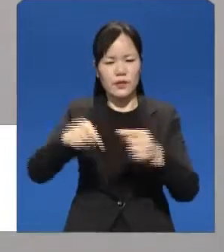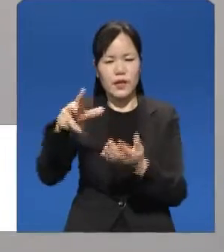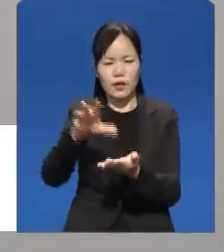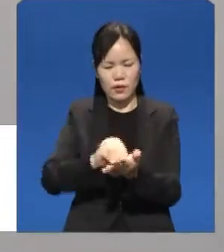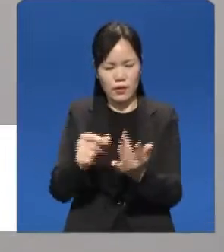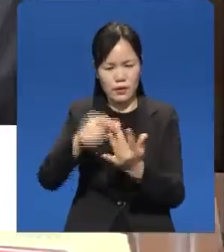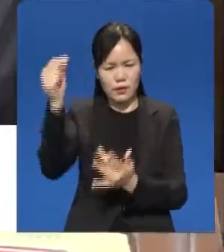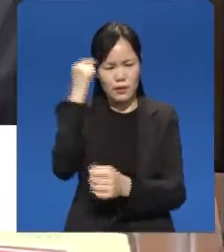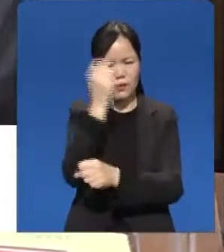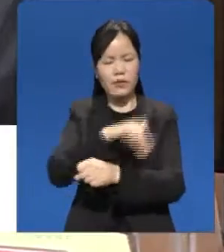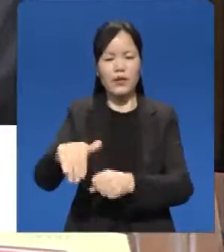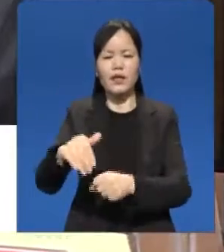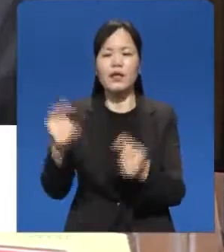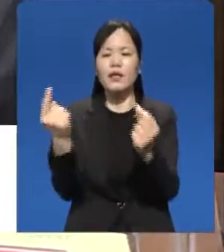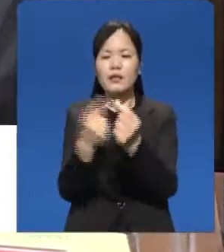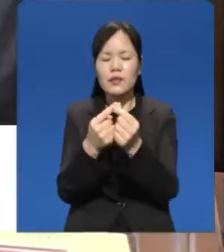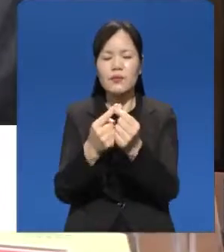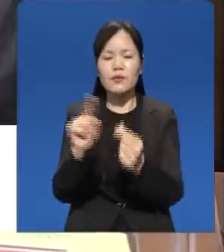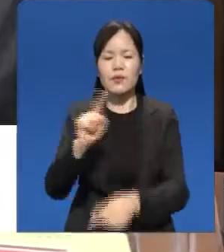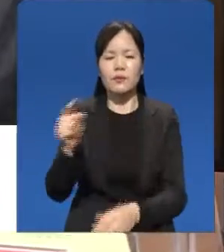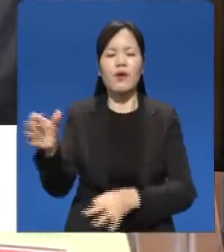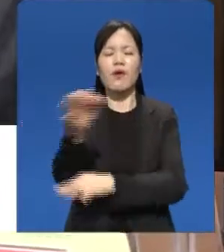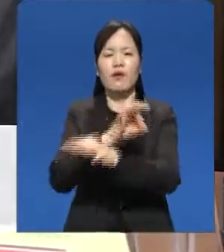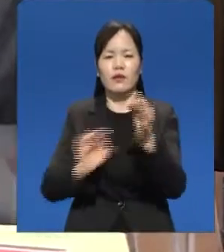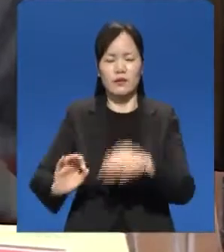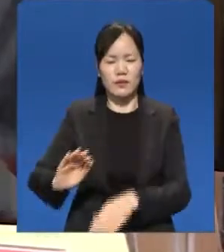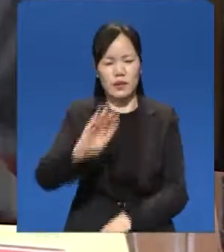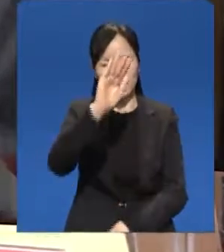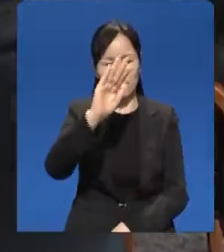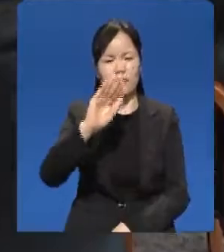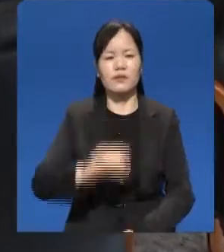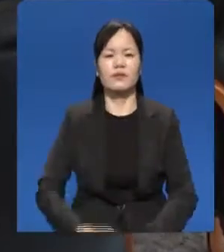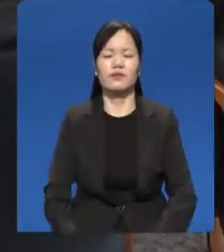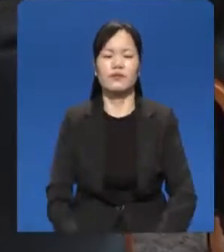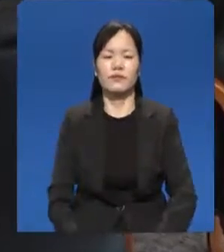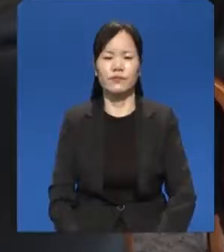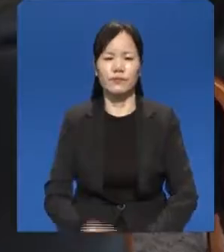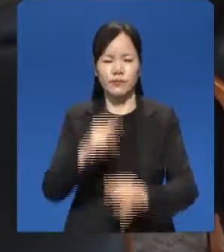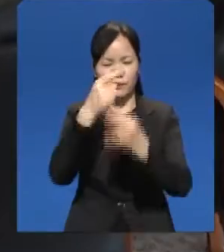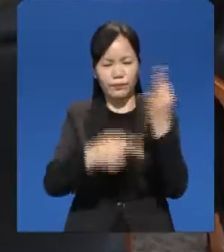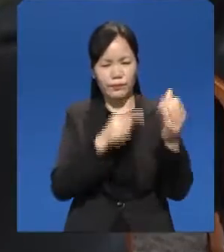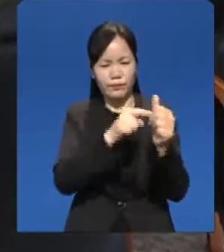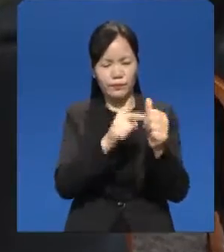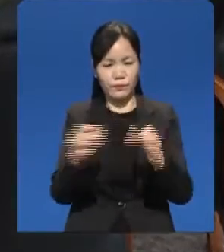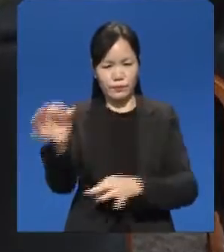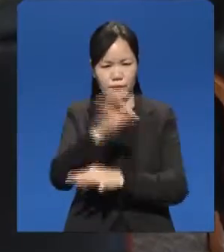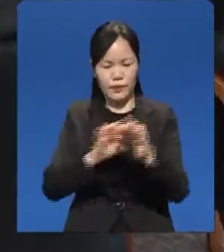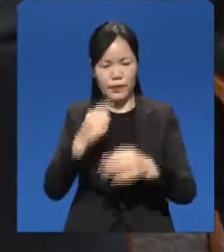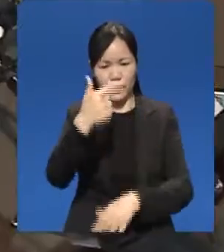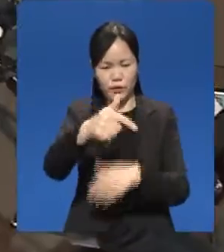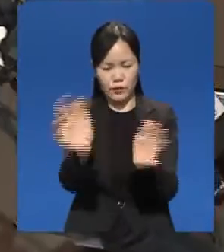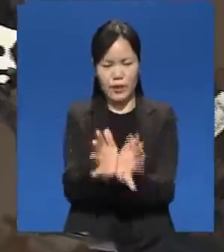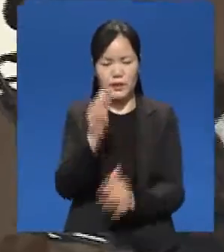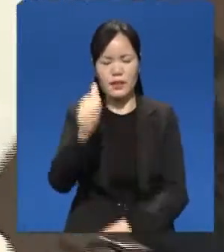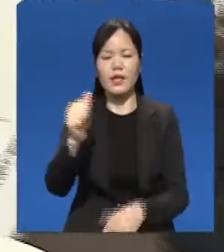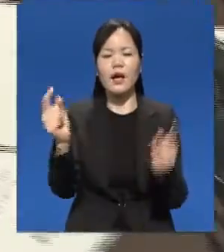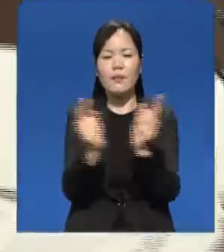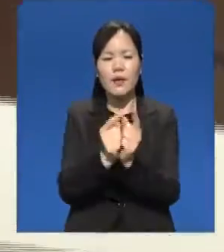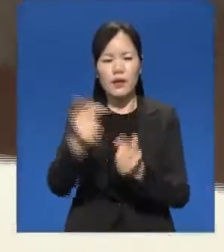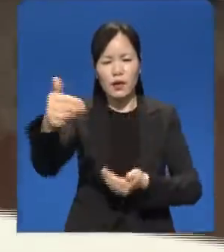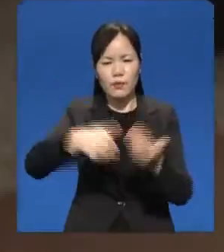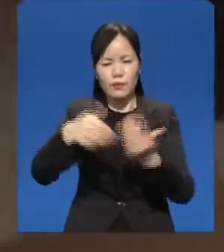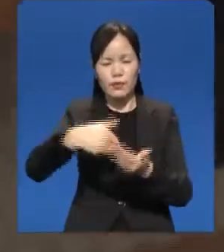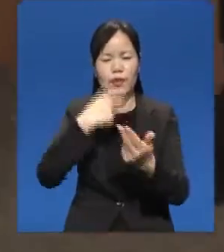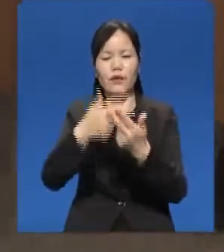예정입니다. 최우선 국정과제론 경제성장이 꼽힙니다. 윤 당선인은 경제 6단체장과 만나고